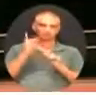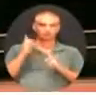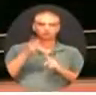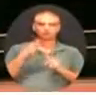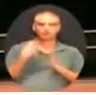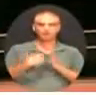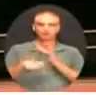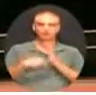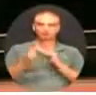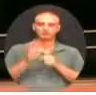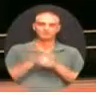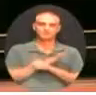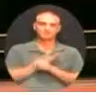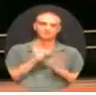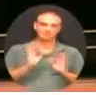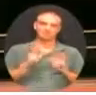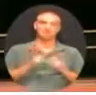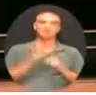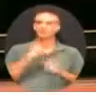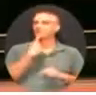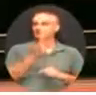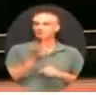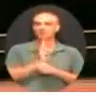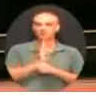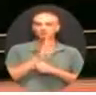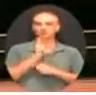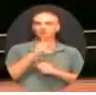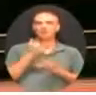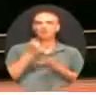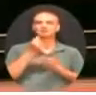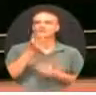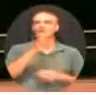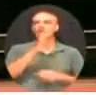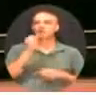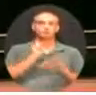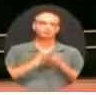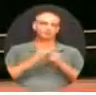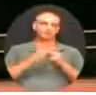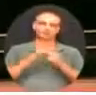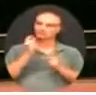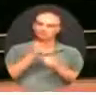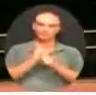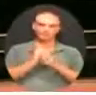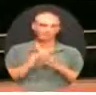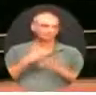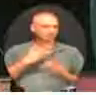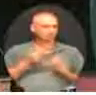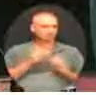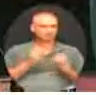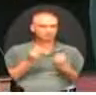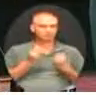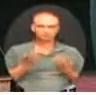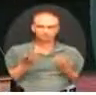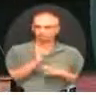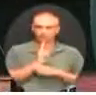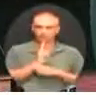אמורים לרכש במחיר מלא, כמו גם הטענה השקרית על הדרישה להקצאה של 500 כרטיסים לעובדי המשרד. טוב, אני רוצה להוסיף עוד משהו, על